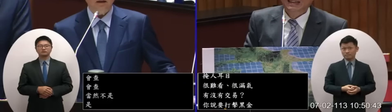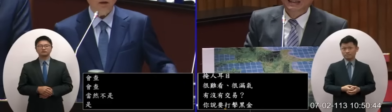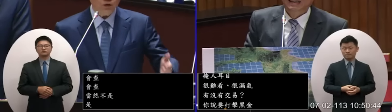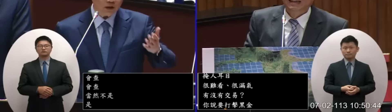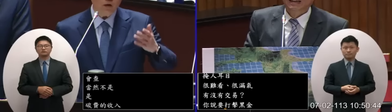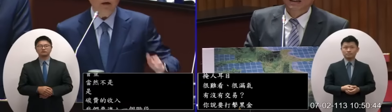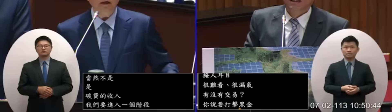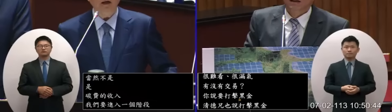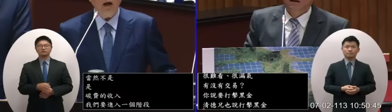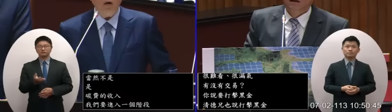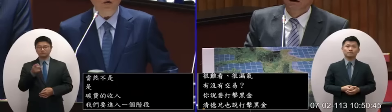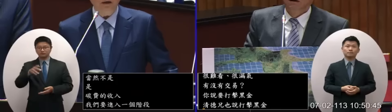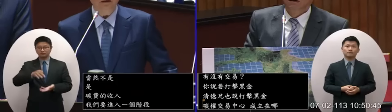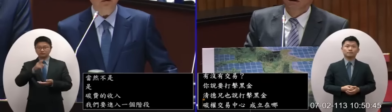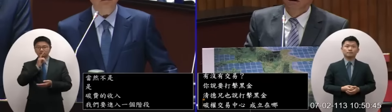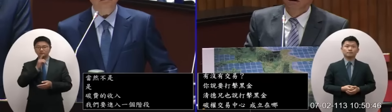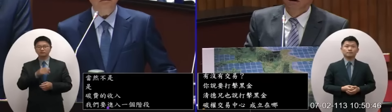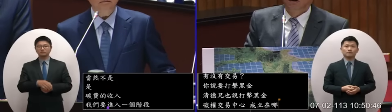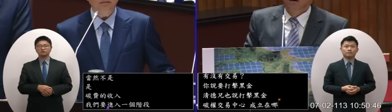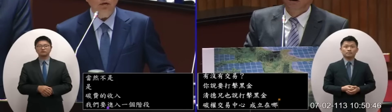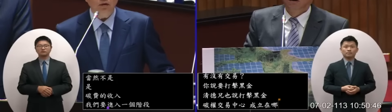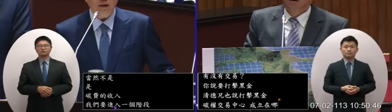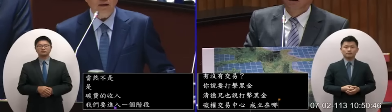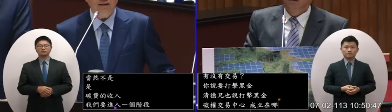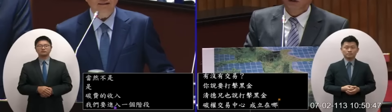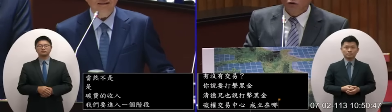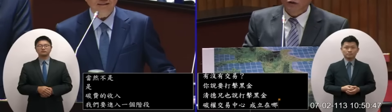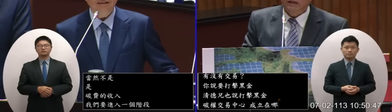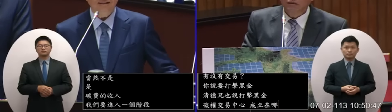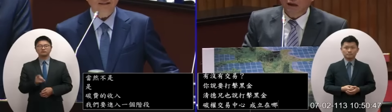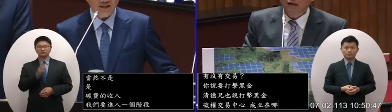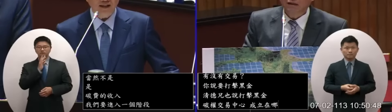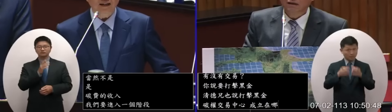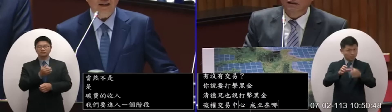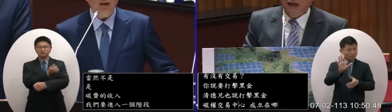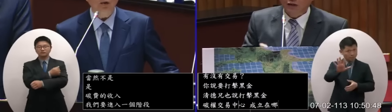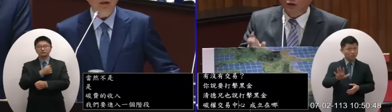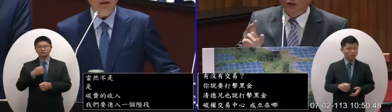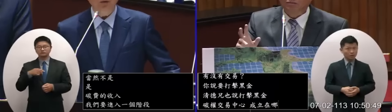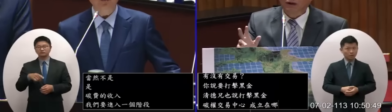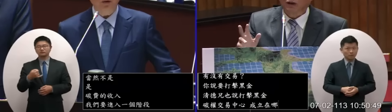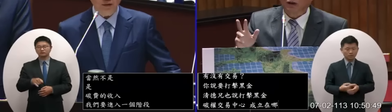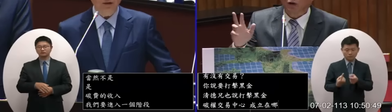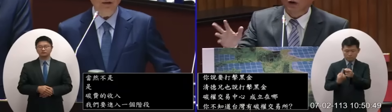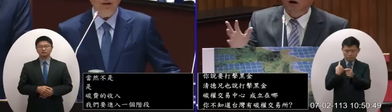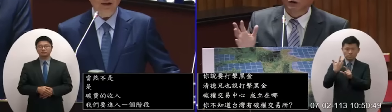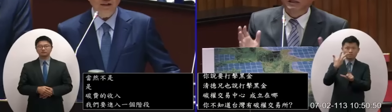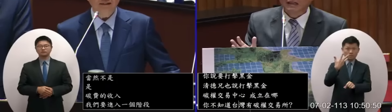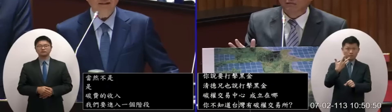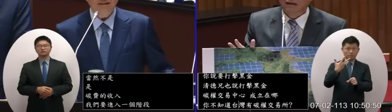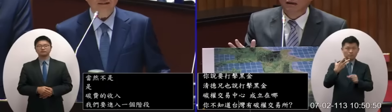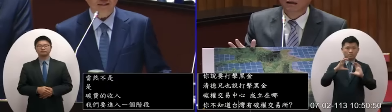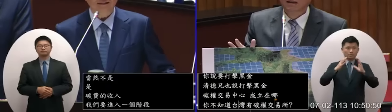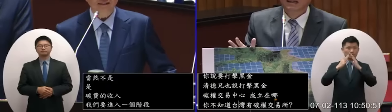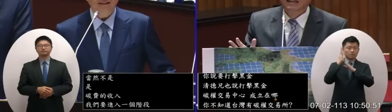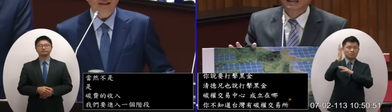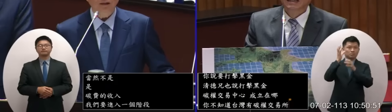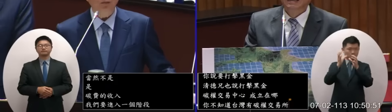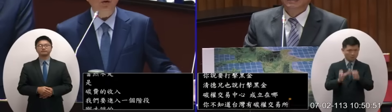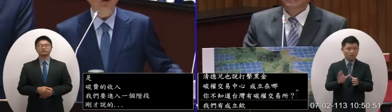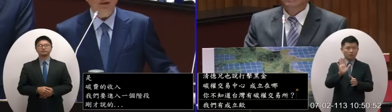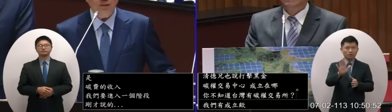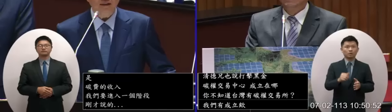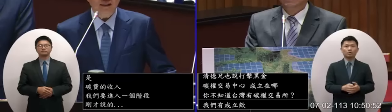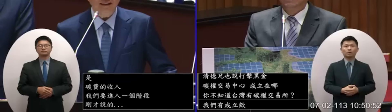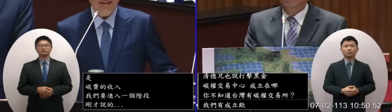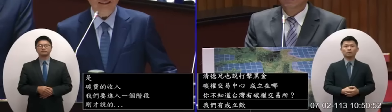讲的迄个功能拢无好啦。 咱有成立呢？咱去年8月国家有成立呢？ 无功能，我知